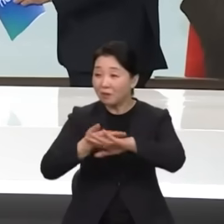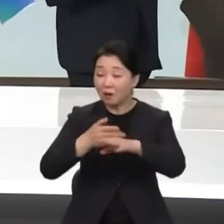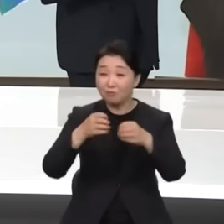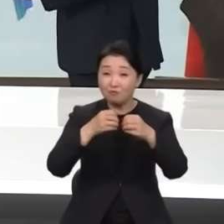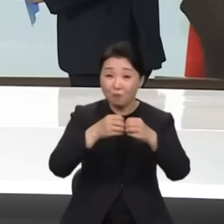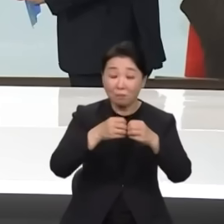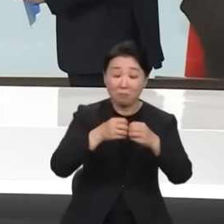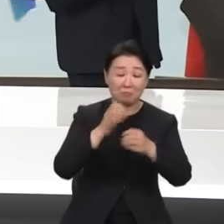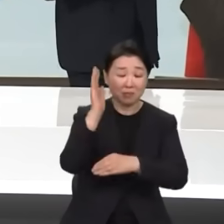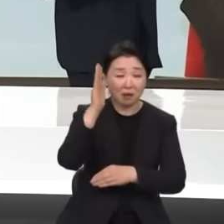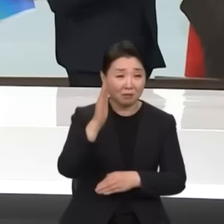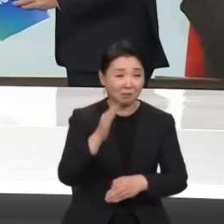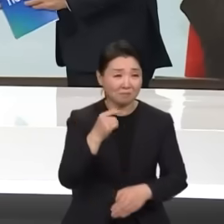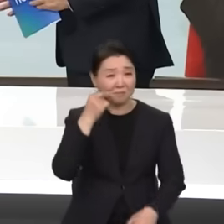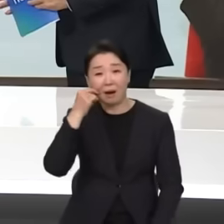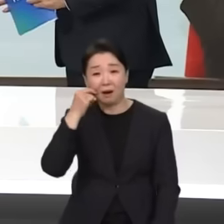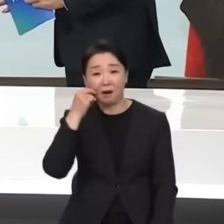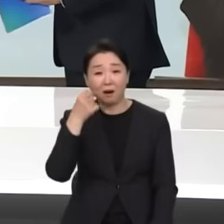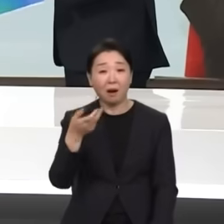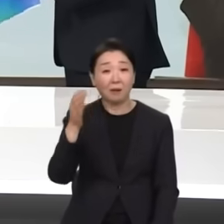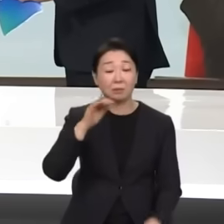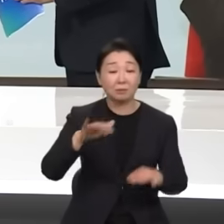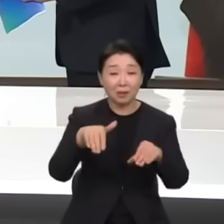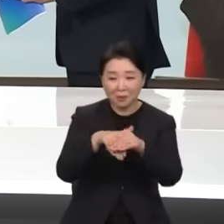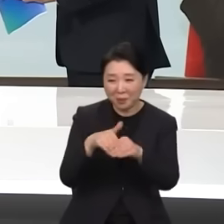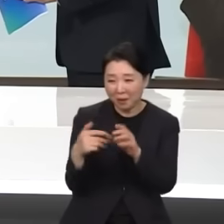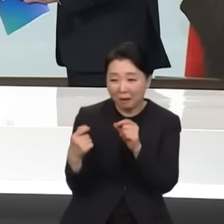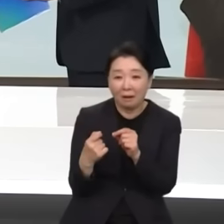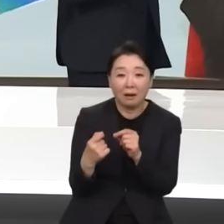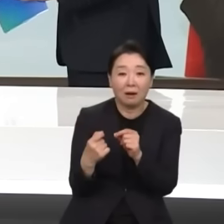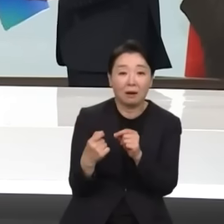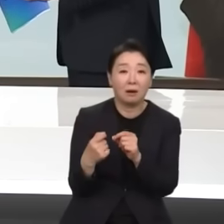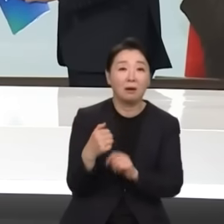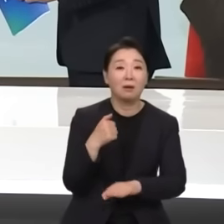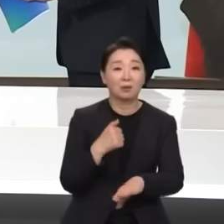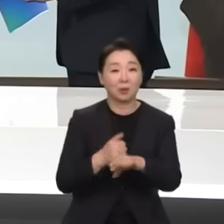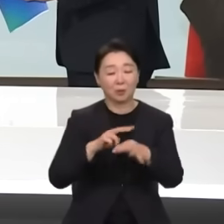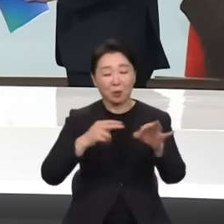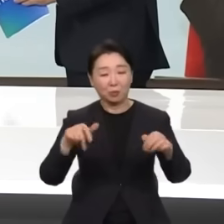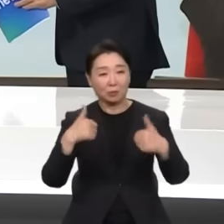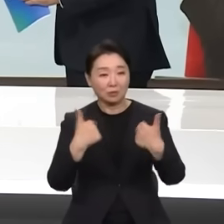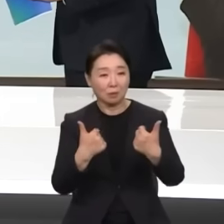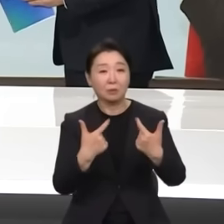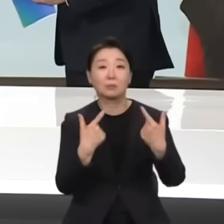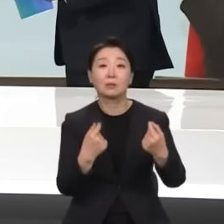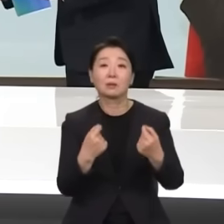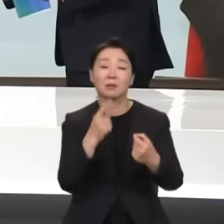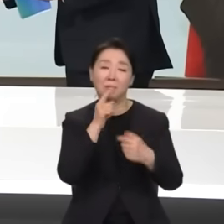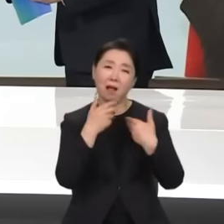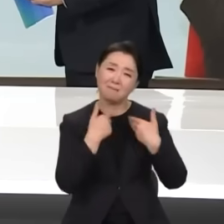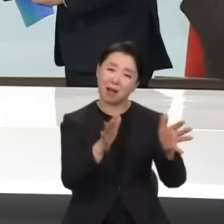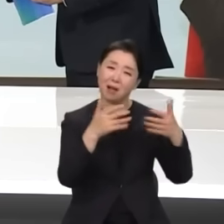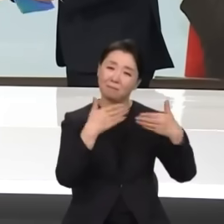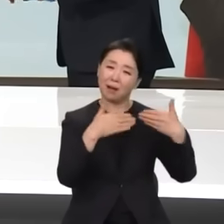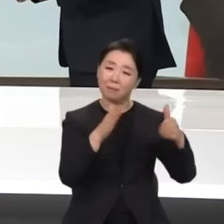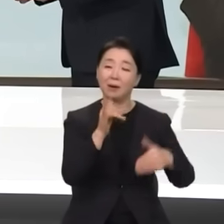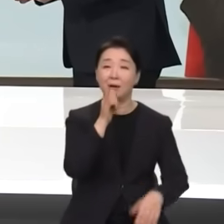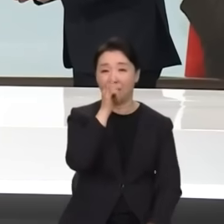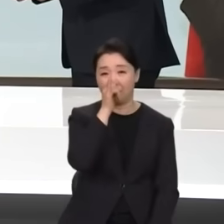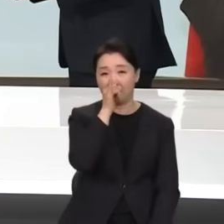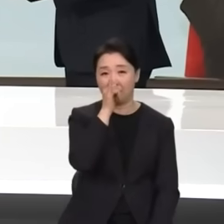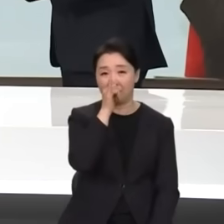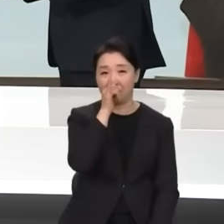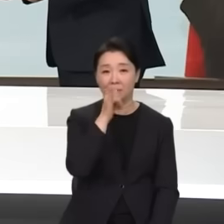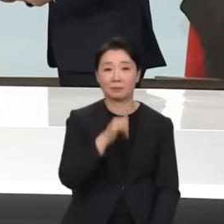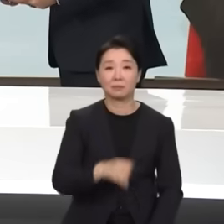문법으로 화제를 모았는데 하지만 이제 선거전이 급박해지다 보니까 네. 기존 여의도 정치권처럼 좀 과격한 말들을 하고 있는 게 아니냐라는